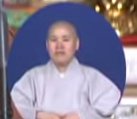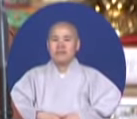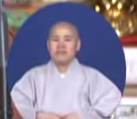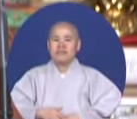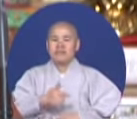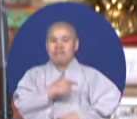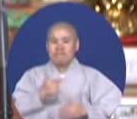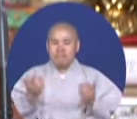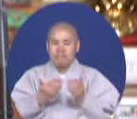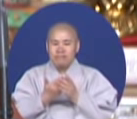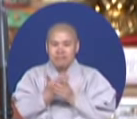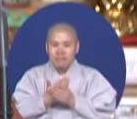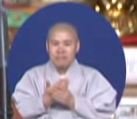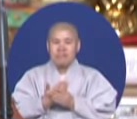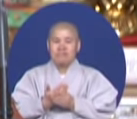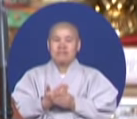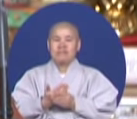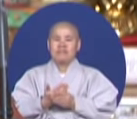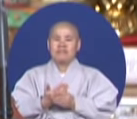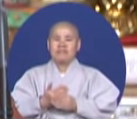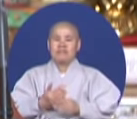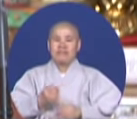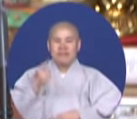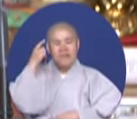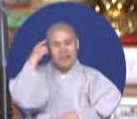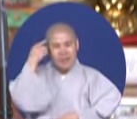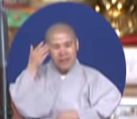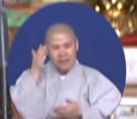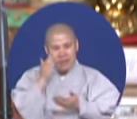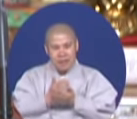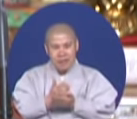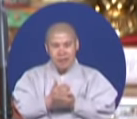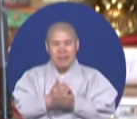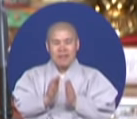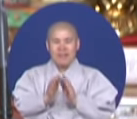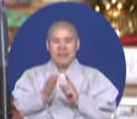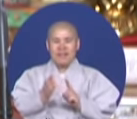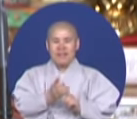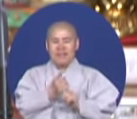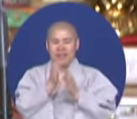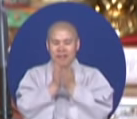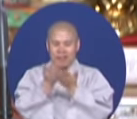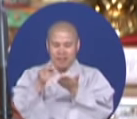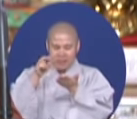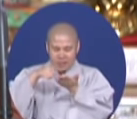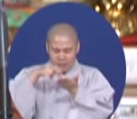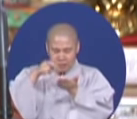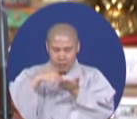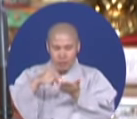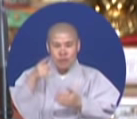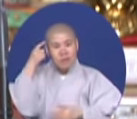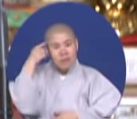그게 큰일 나는 거예요. 까요가 뭐예요? 경전 다 봐도 까요는 없어요.